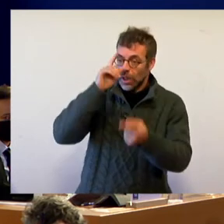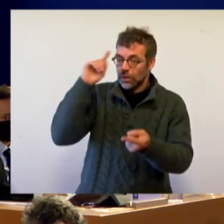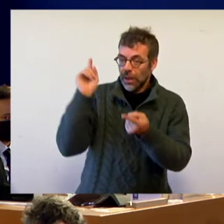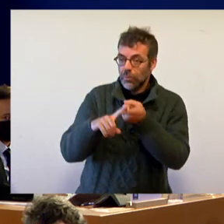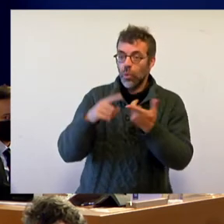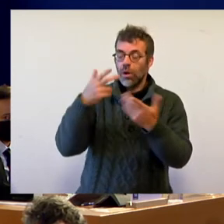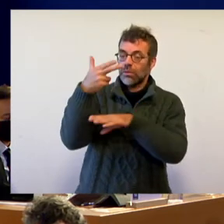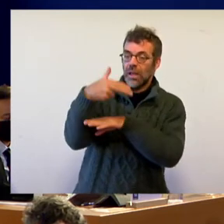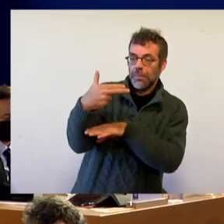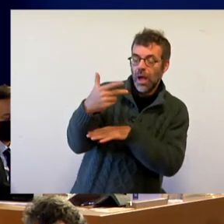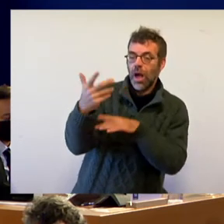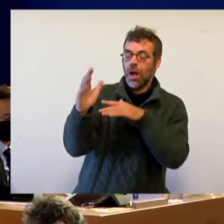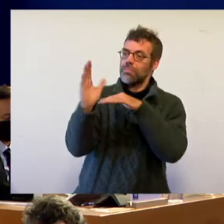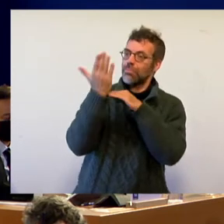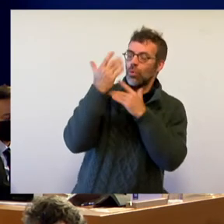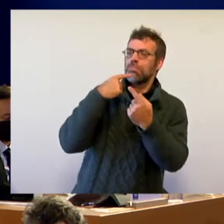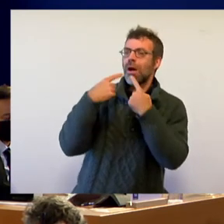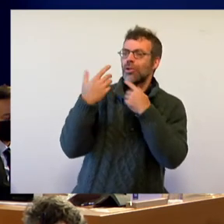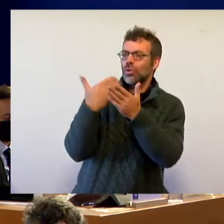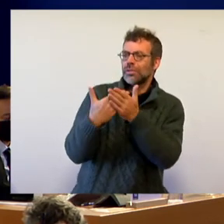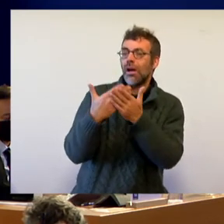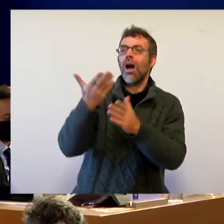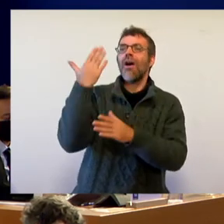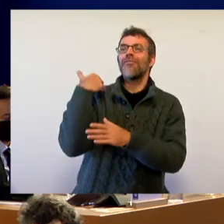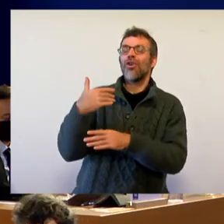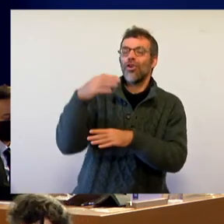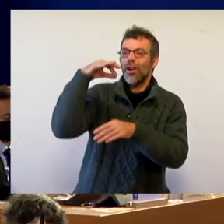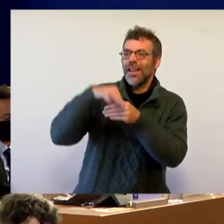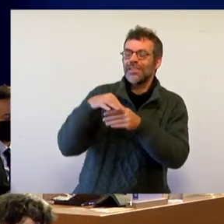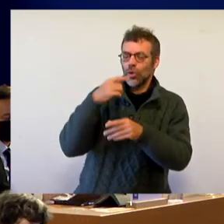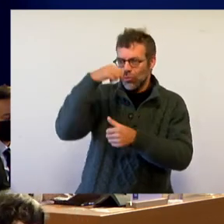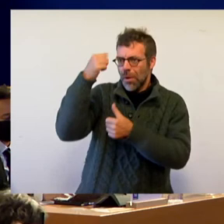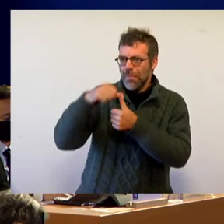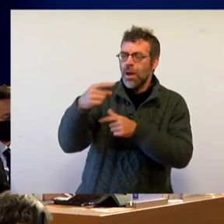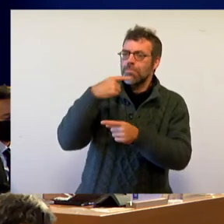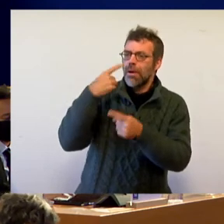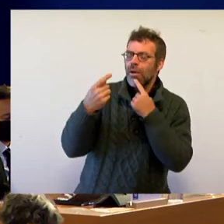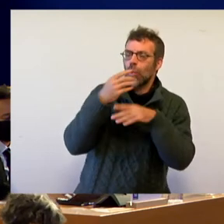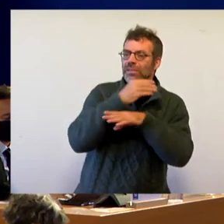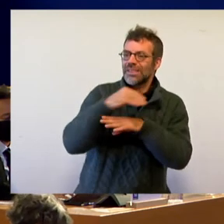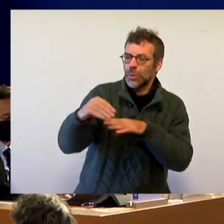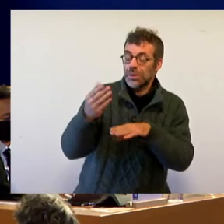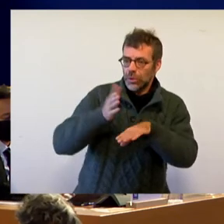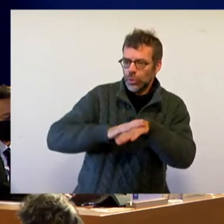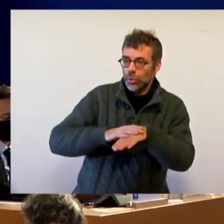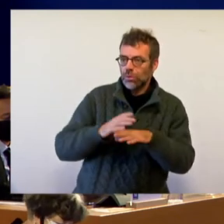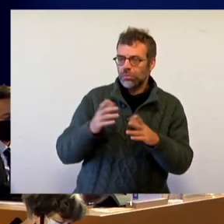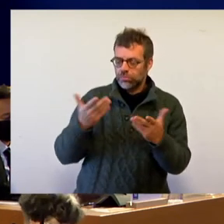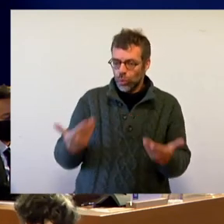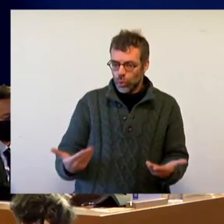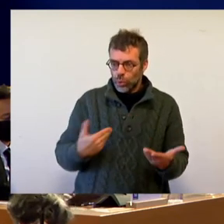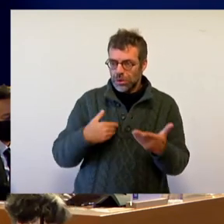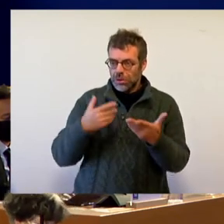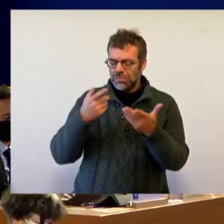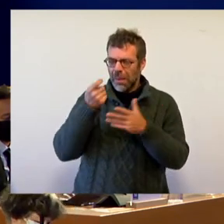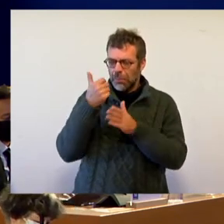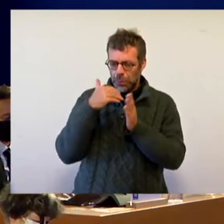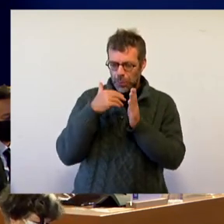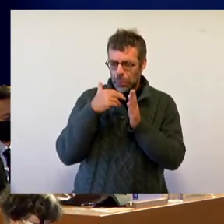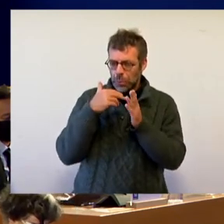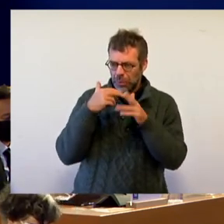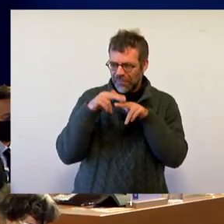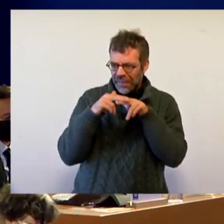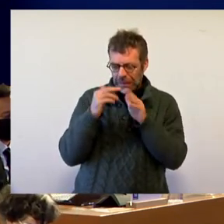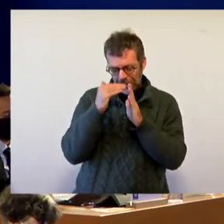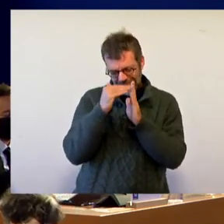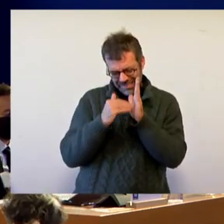les conventions, parce que je reste persuadée que c'est un sujet essentiel à prendre en considération. Et aujourd'hui,